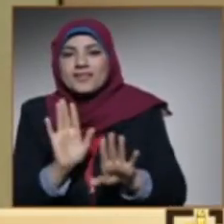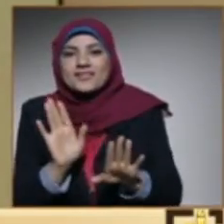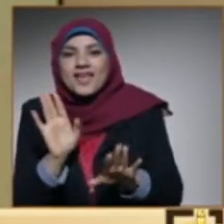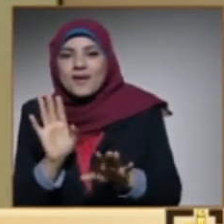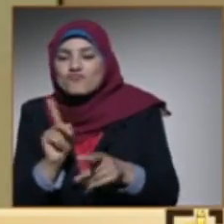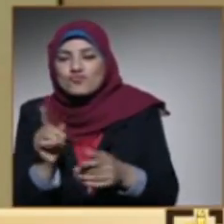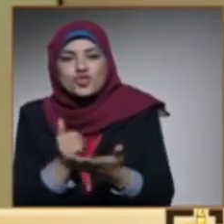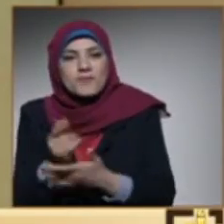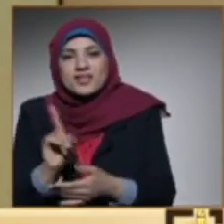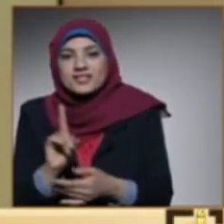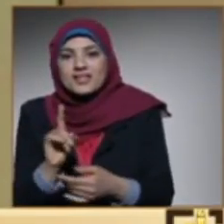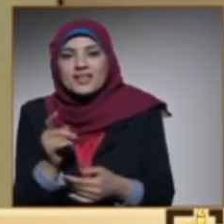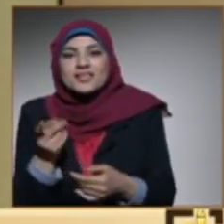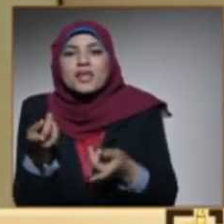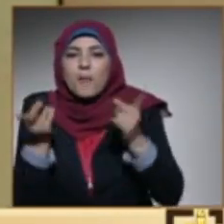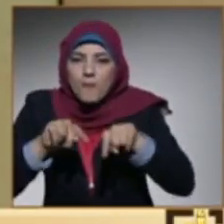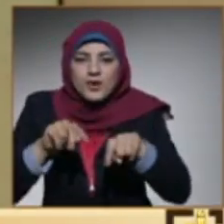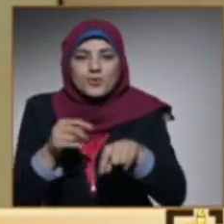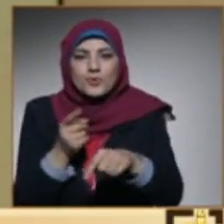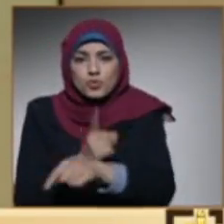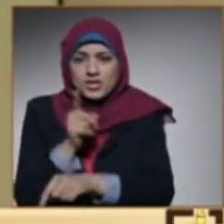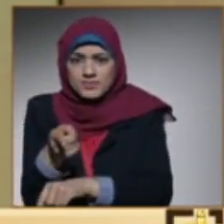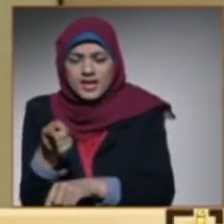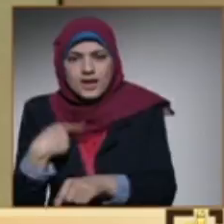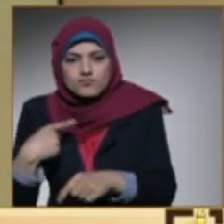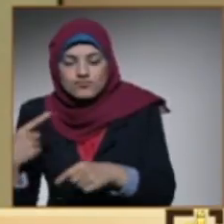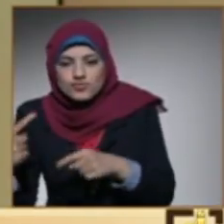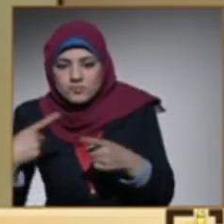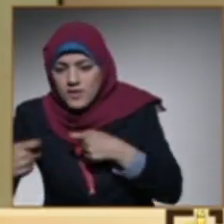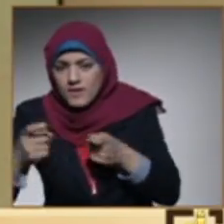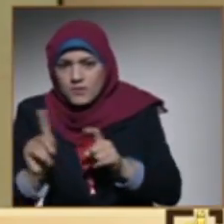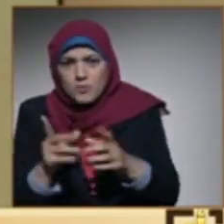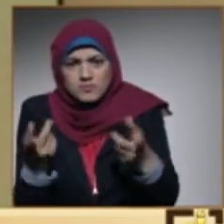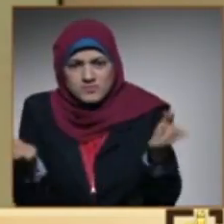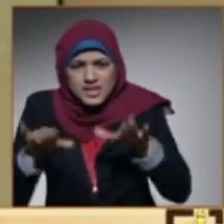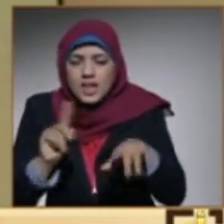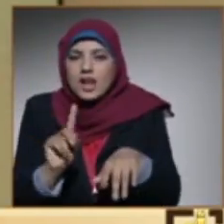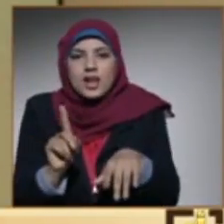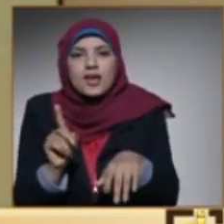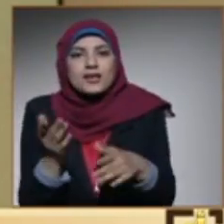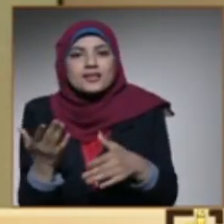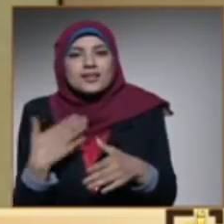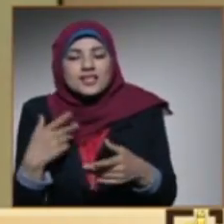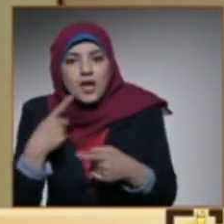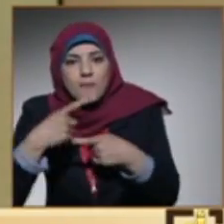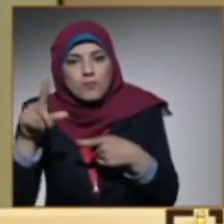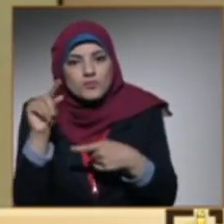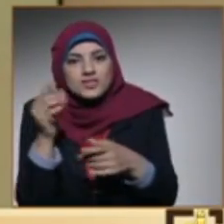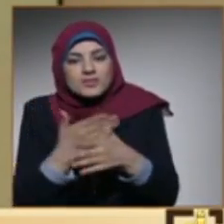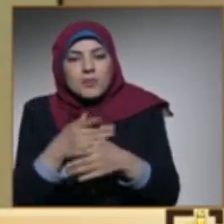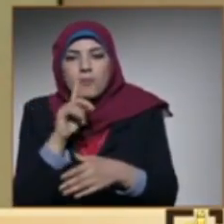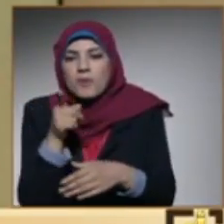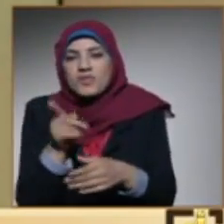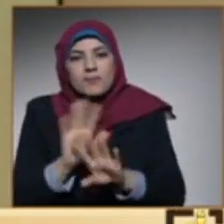ما بتستوعبش من المدرسين او هما بيعرفوا يوصلوا لك المعلومه بشكل كبير او بشكل كويس يخلوك مش محتاج لماما في ده؟